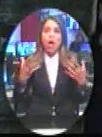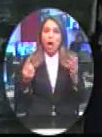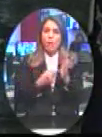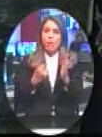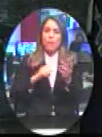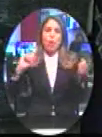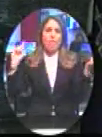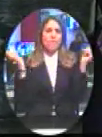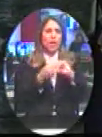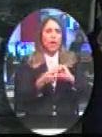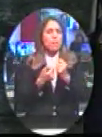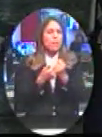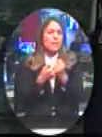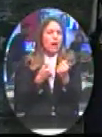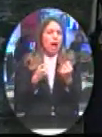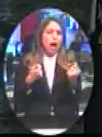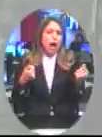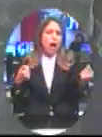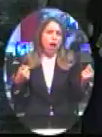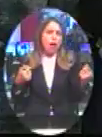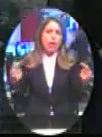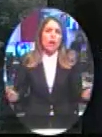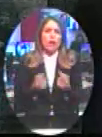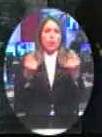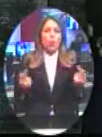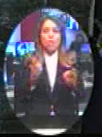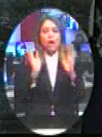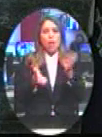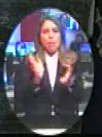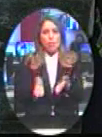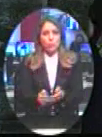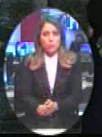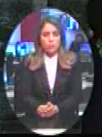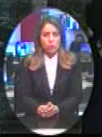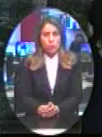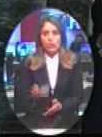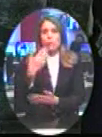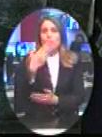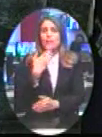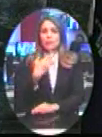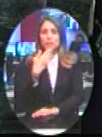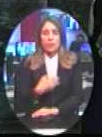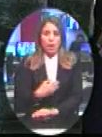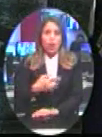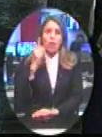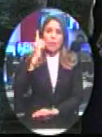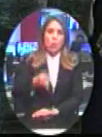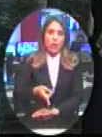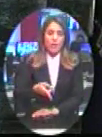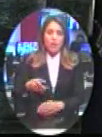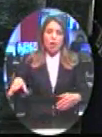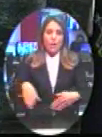של מתח, חיכוך ואלימות. מדינת ישראל מחויבת וערבה